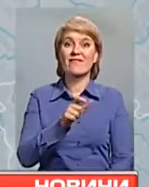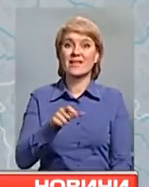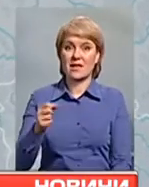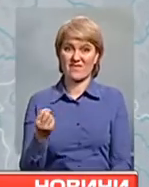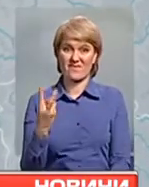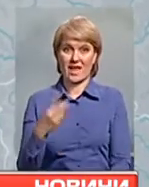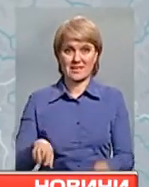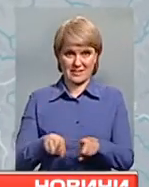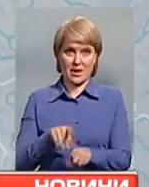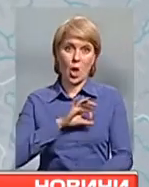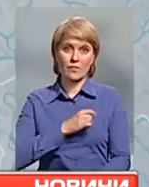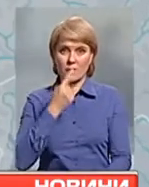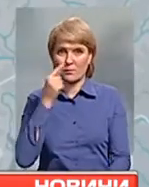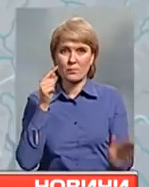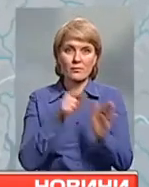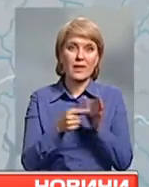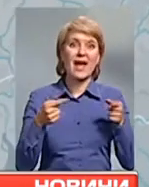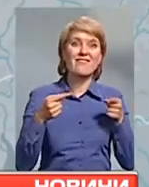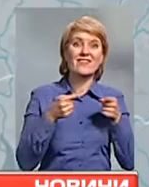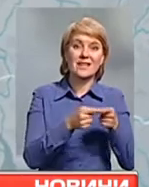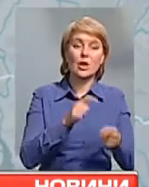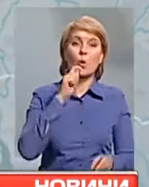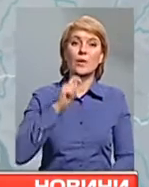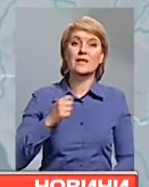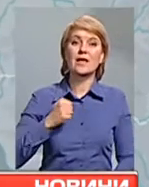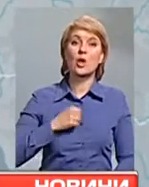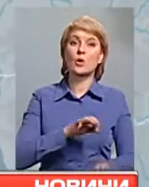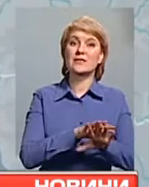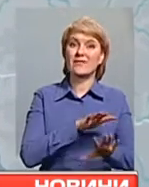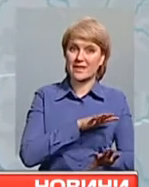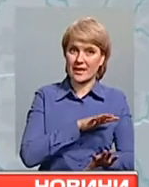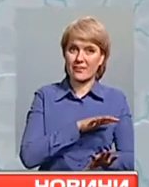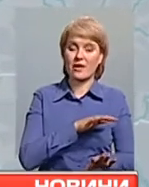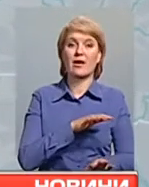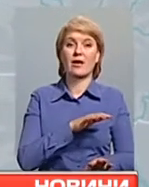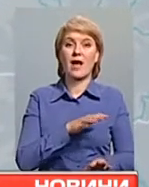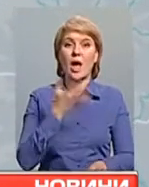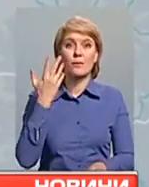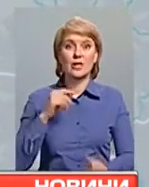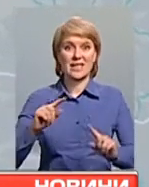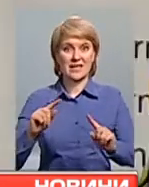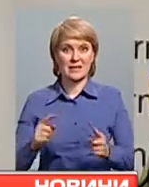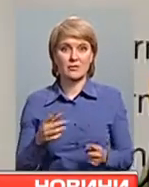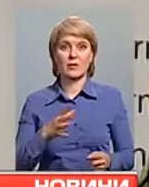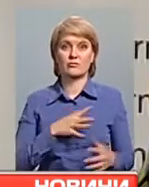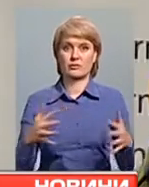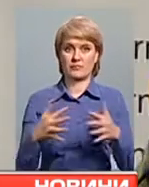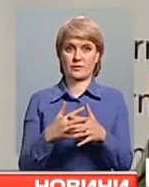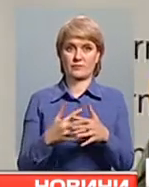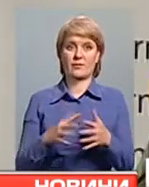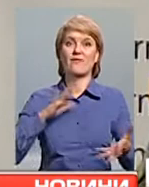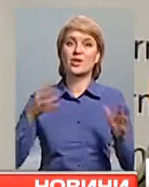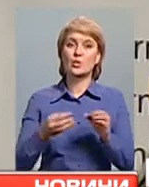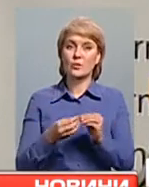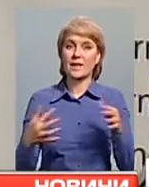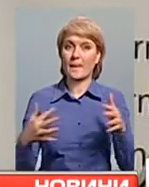пробратися в тил українських армійців у районі населених пунктів Голубівське та Новотошківське. Під час затримання зав'язався бій. В результаті